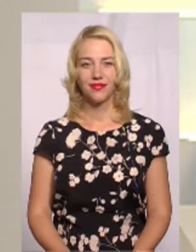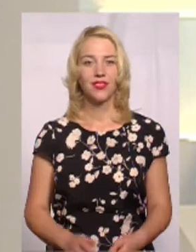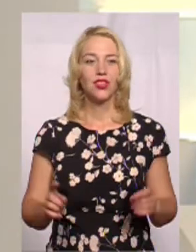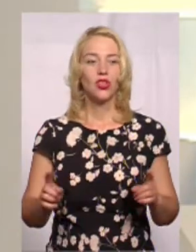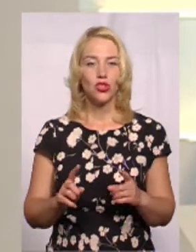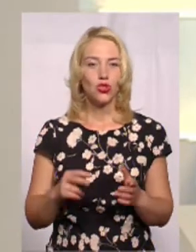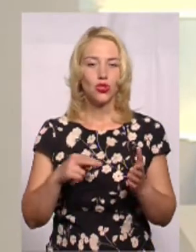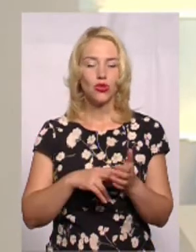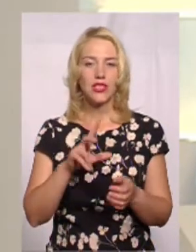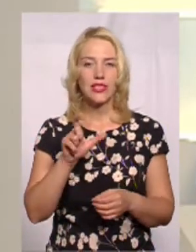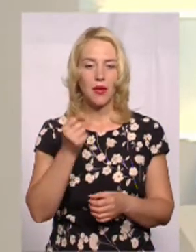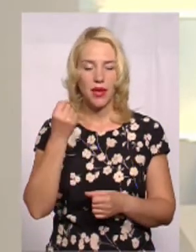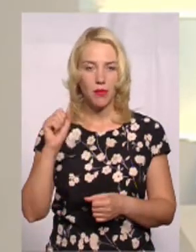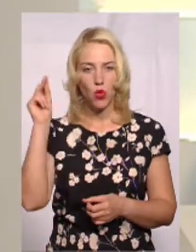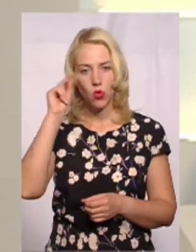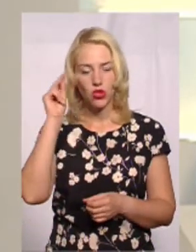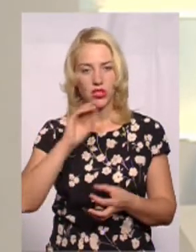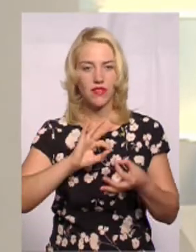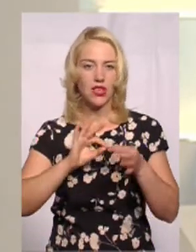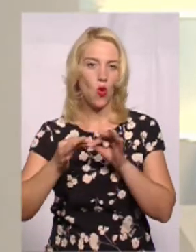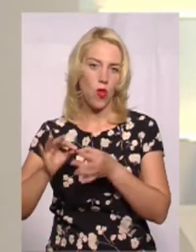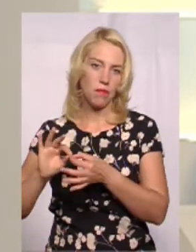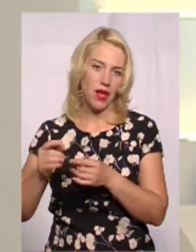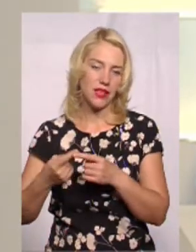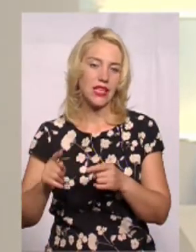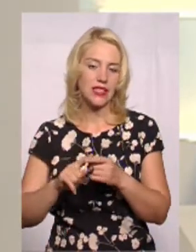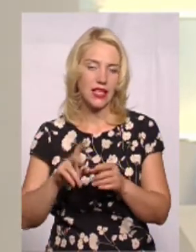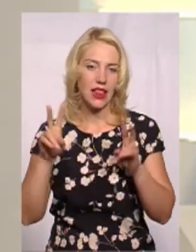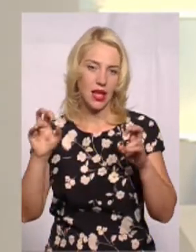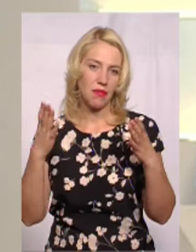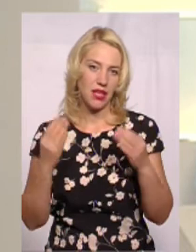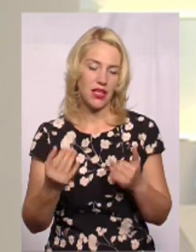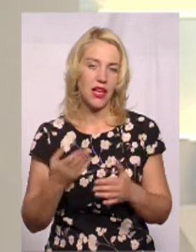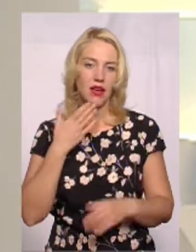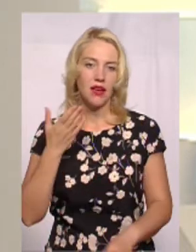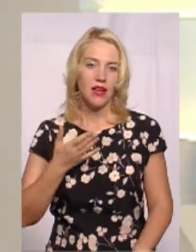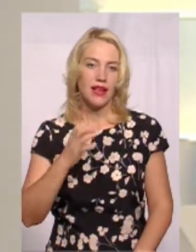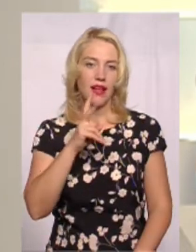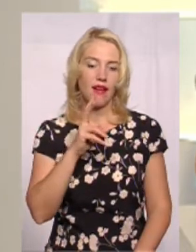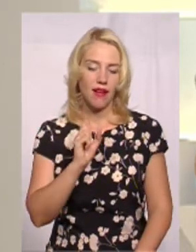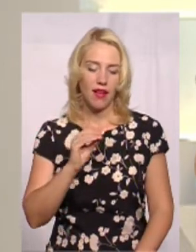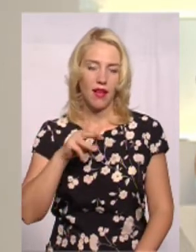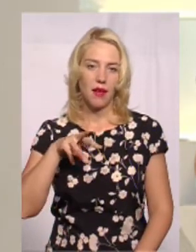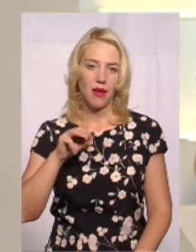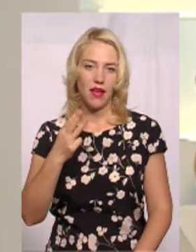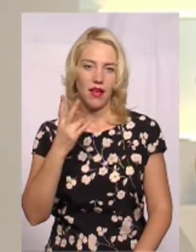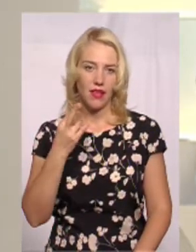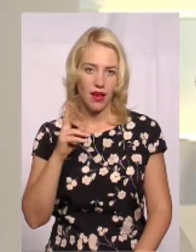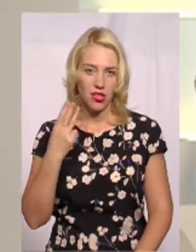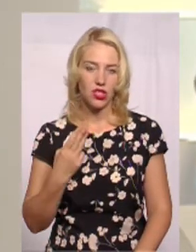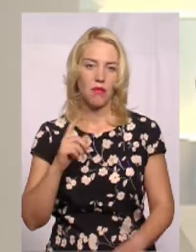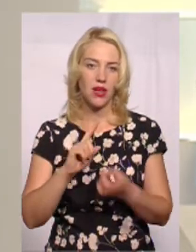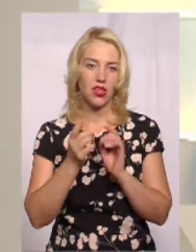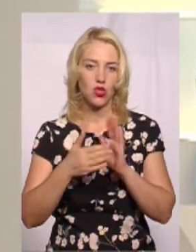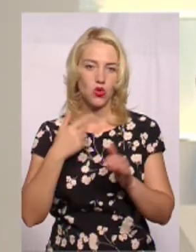Що стоїть за перемогами в учнівських олімпіадах? Це тема дня. Мене звати Олена Киміняш, на жестову мову перекладає Оксана Фіновська.